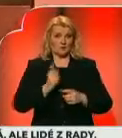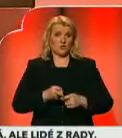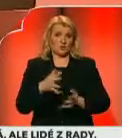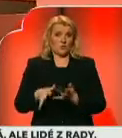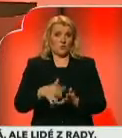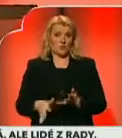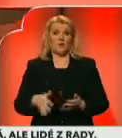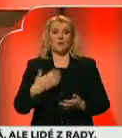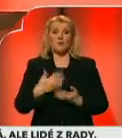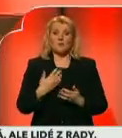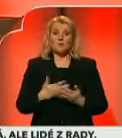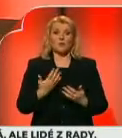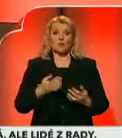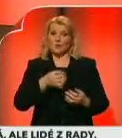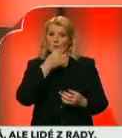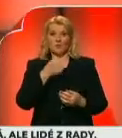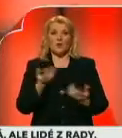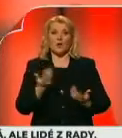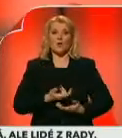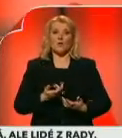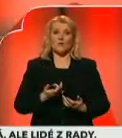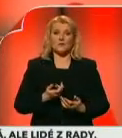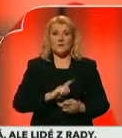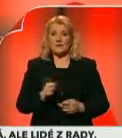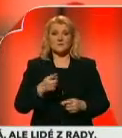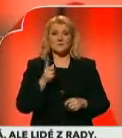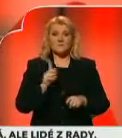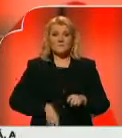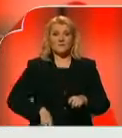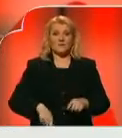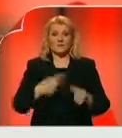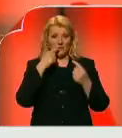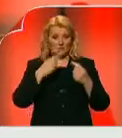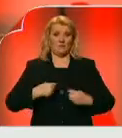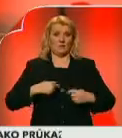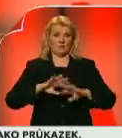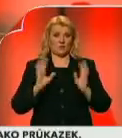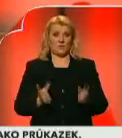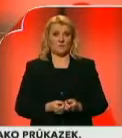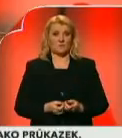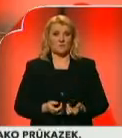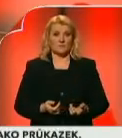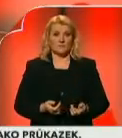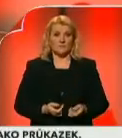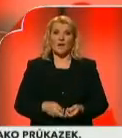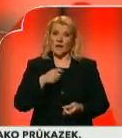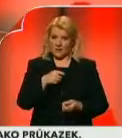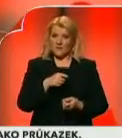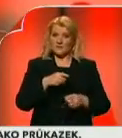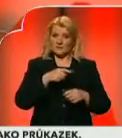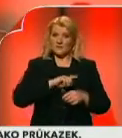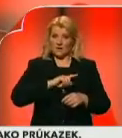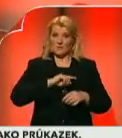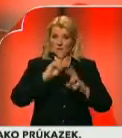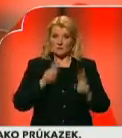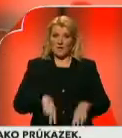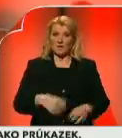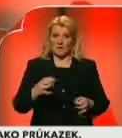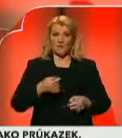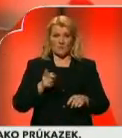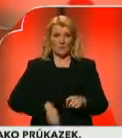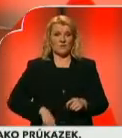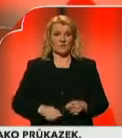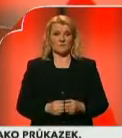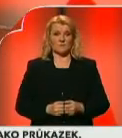tu vinu v konkrétním případě házet jenom na jednoho toho, ale který vytvořil ten původní návrh. Ale teď uznáváte, že nějaká vina v tom projektu eskarty byla, pane